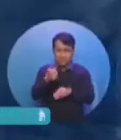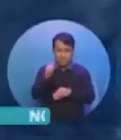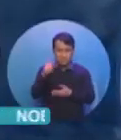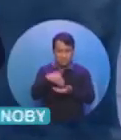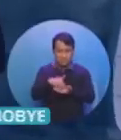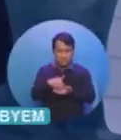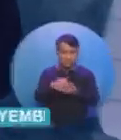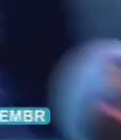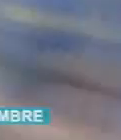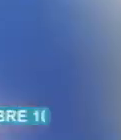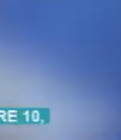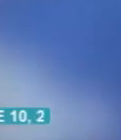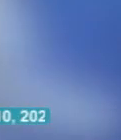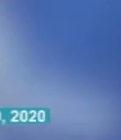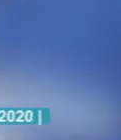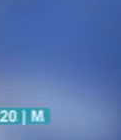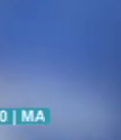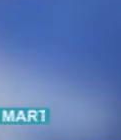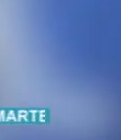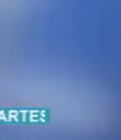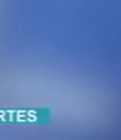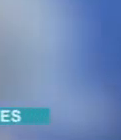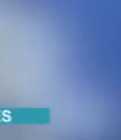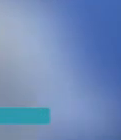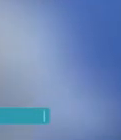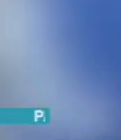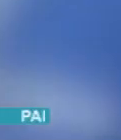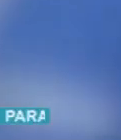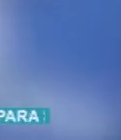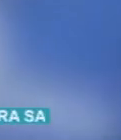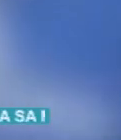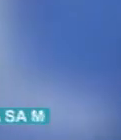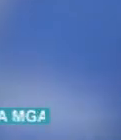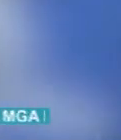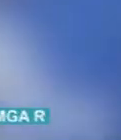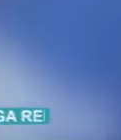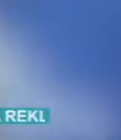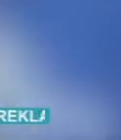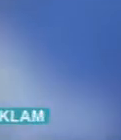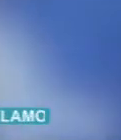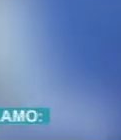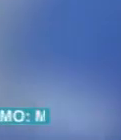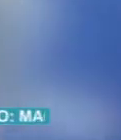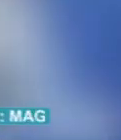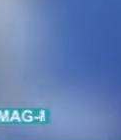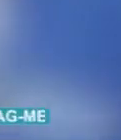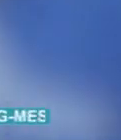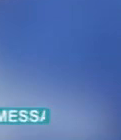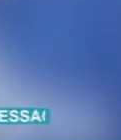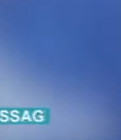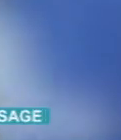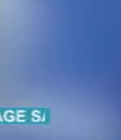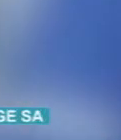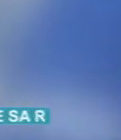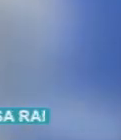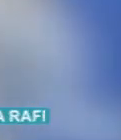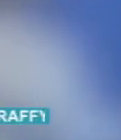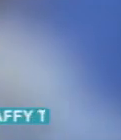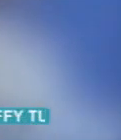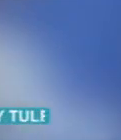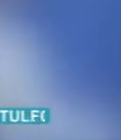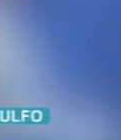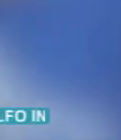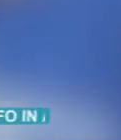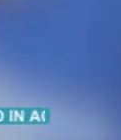10,000. Parating na po dyan sa inyo. Hi, Sir Rappi. Natanggap po na po yung 10,000 na napanalunan ko. Malaking tulong po ito sa gamutan ng